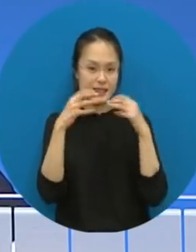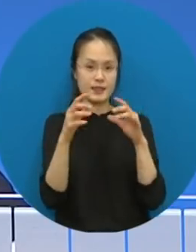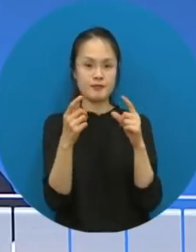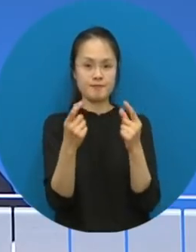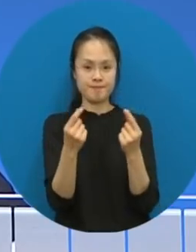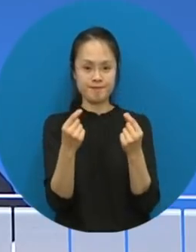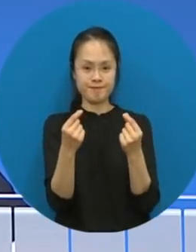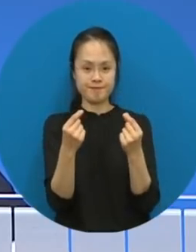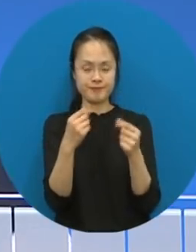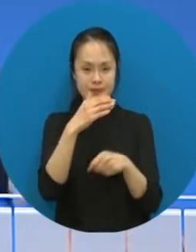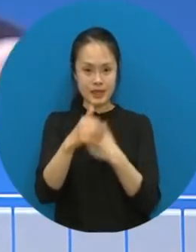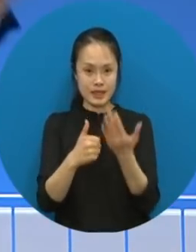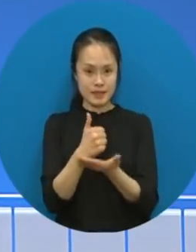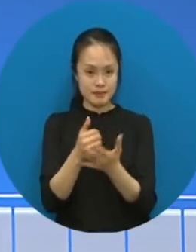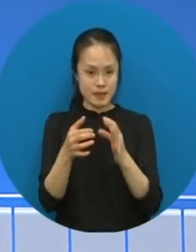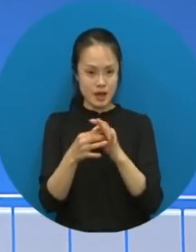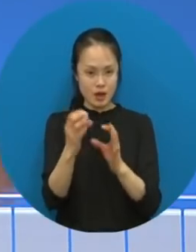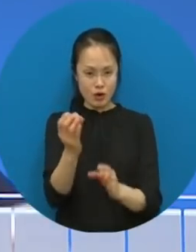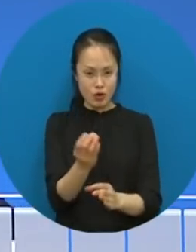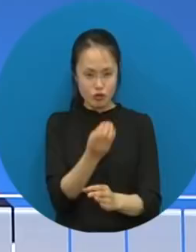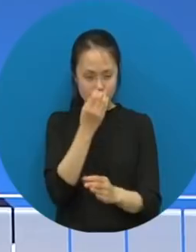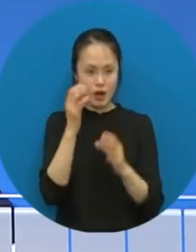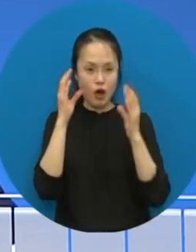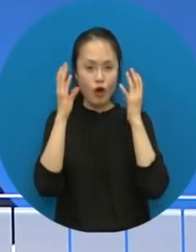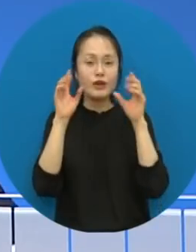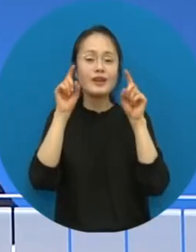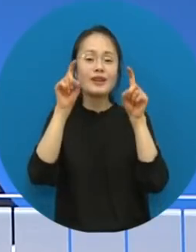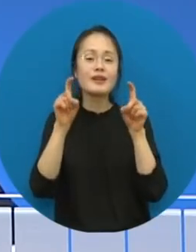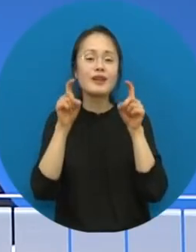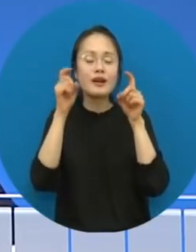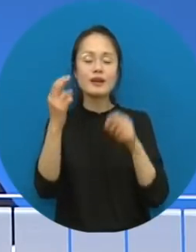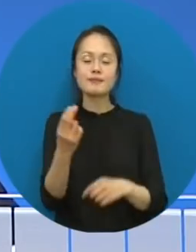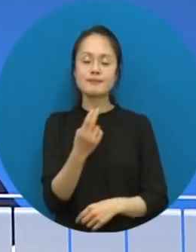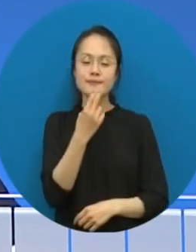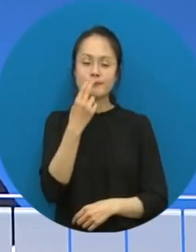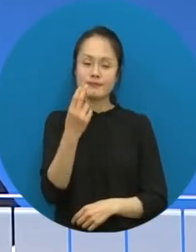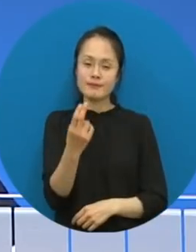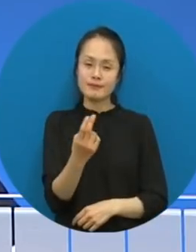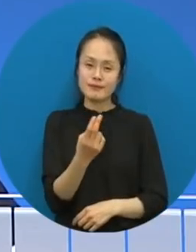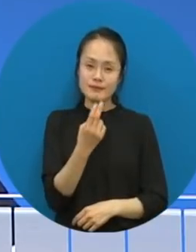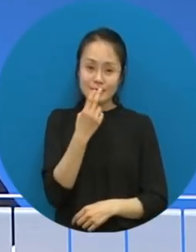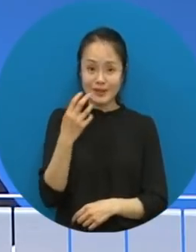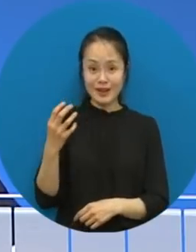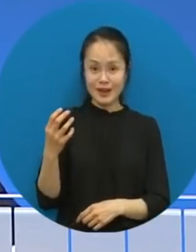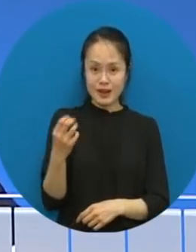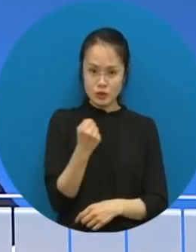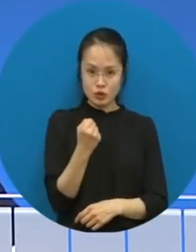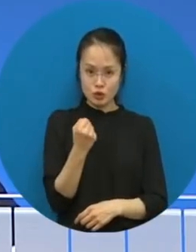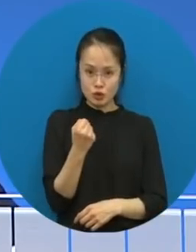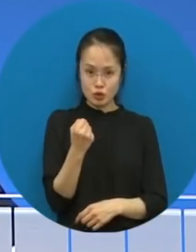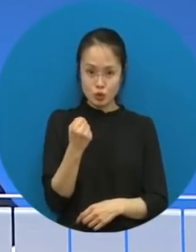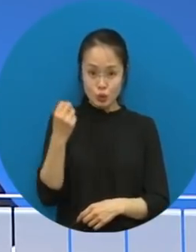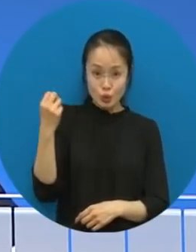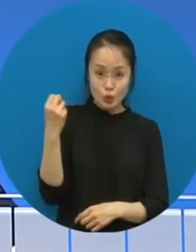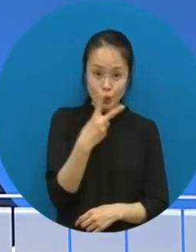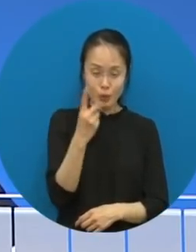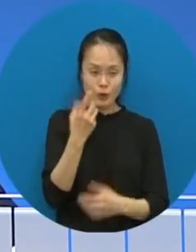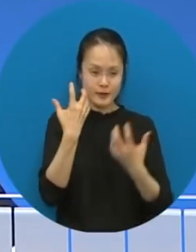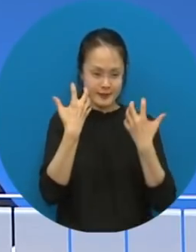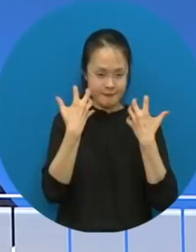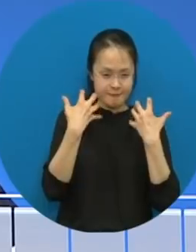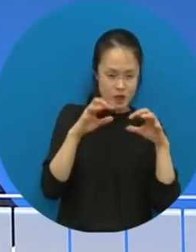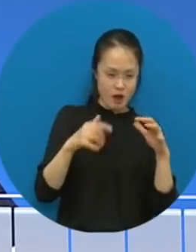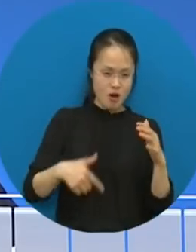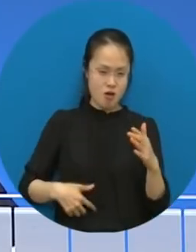하나님의 거룩한 어린 양의 숨결이 있으나 동시에 사자의 표호가 있는